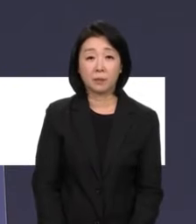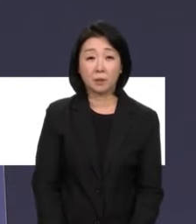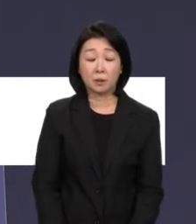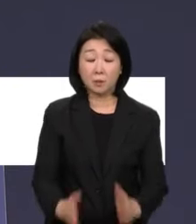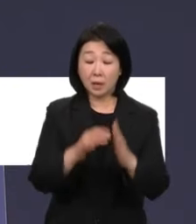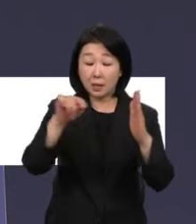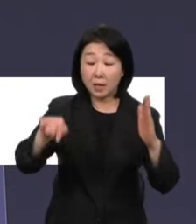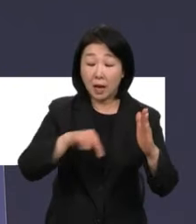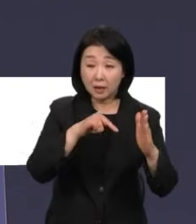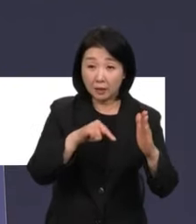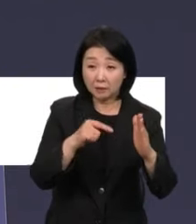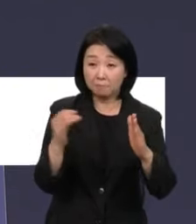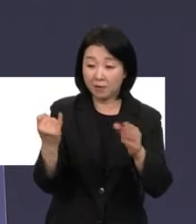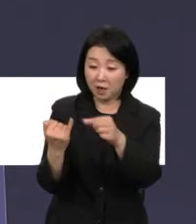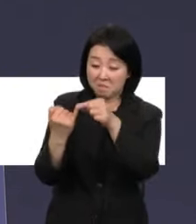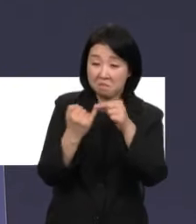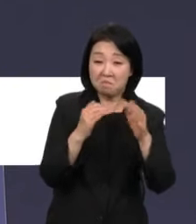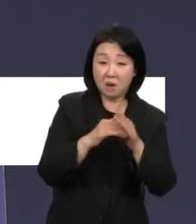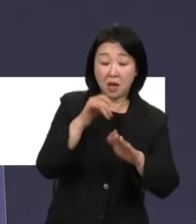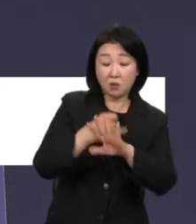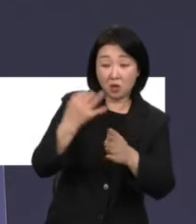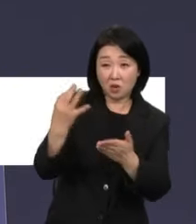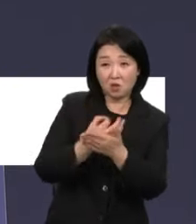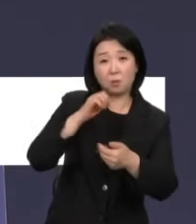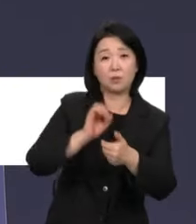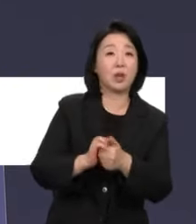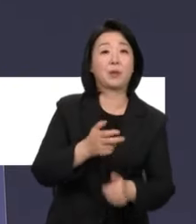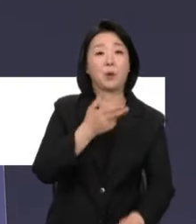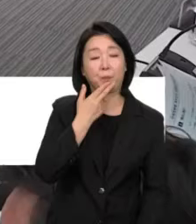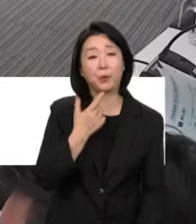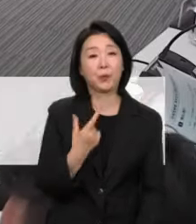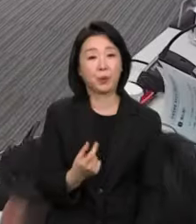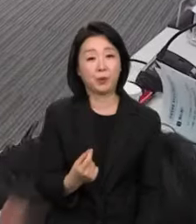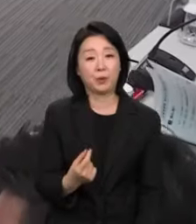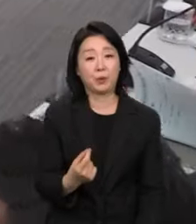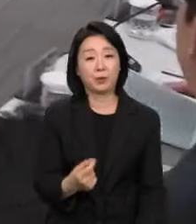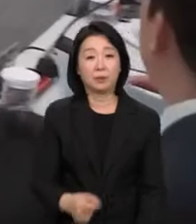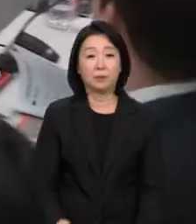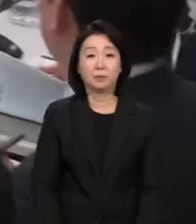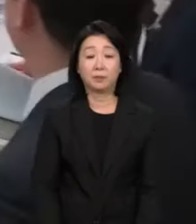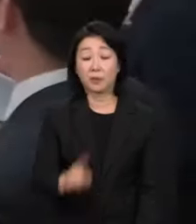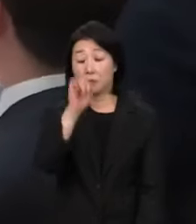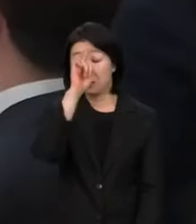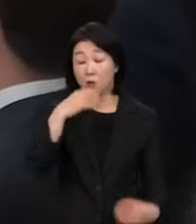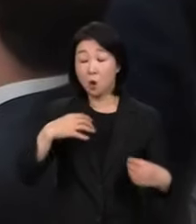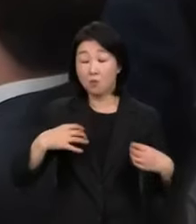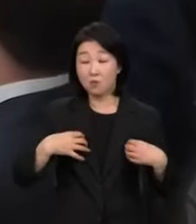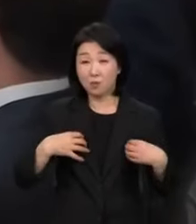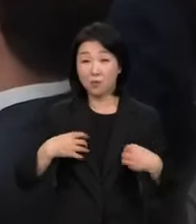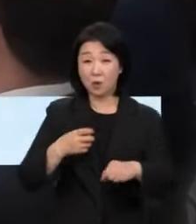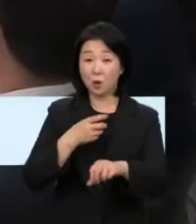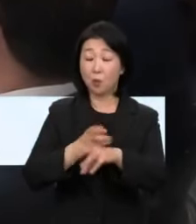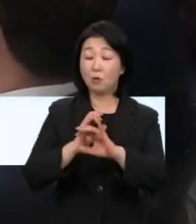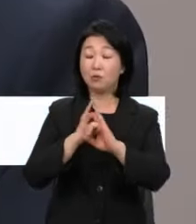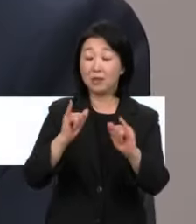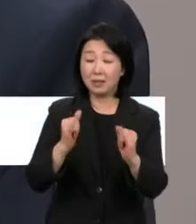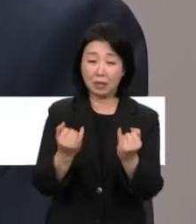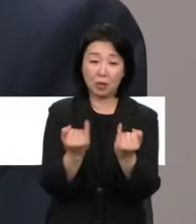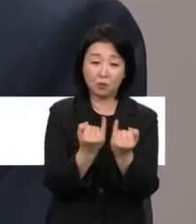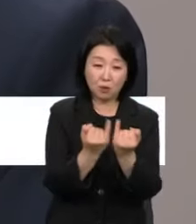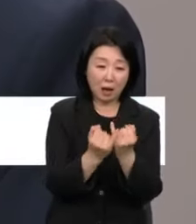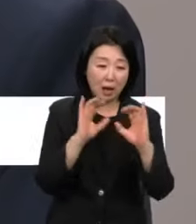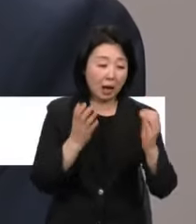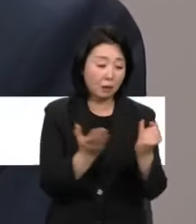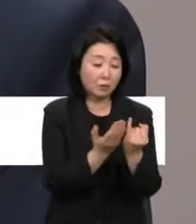내 고용으로 최저임금 제한도 받지 아니하고 정부는 더 많은 외국인들이 가사와 육아